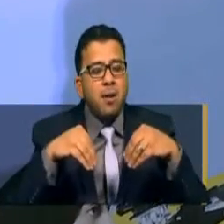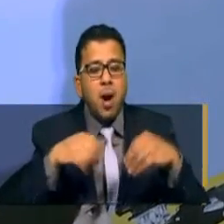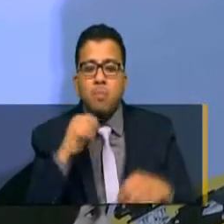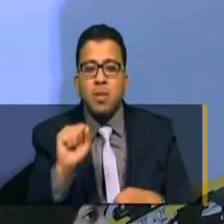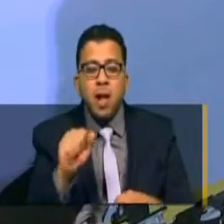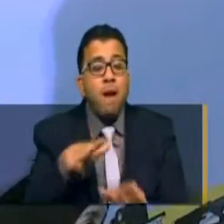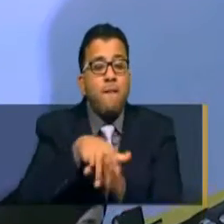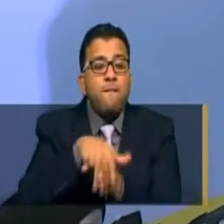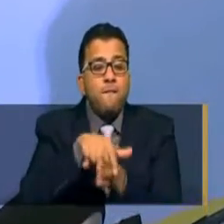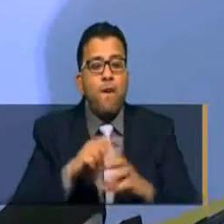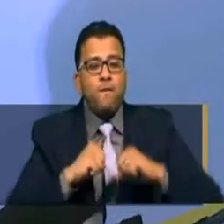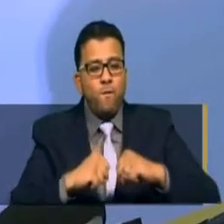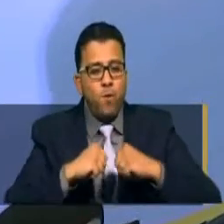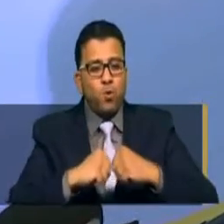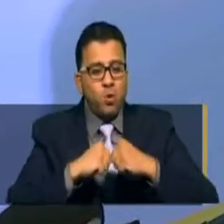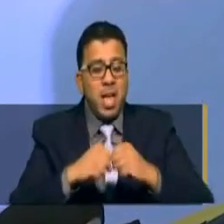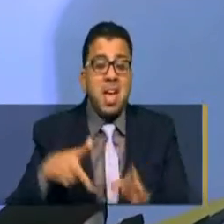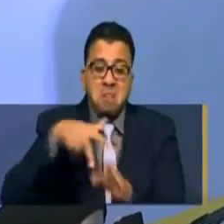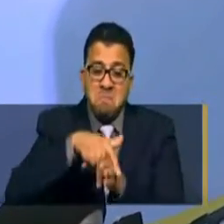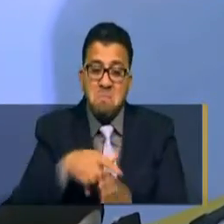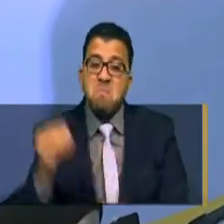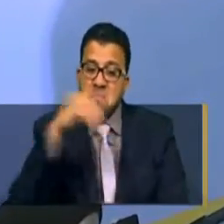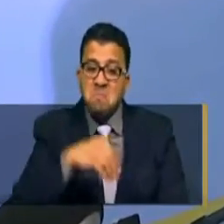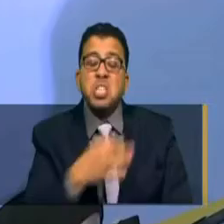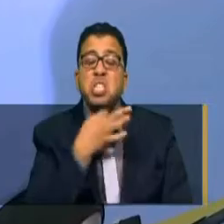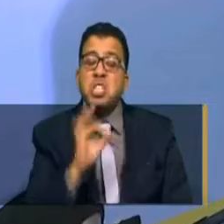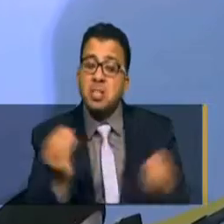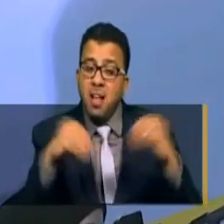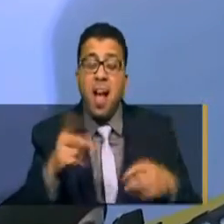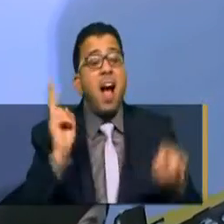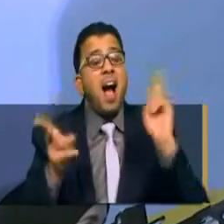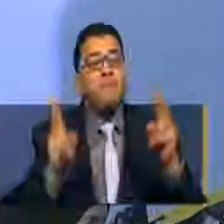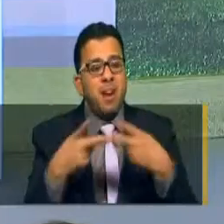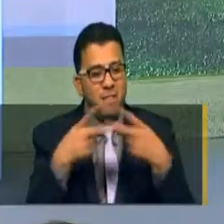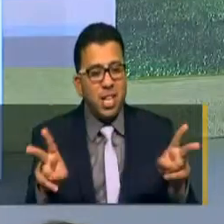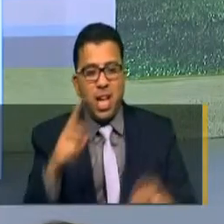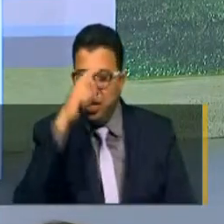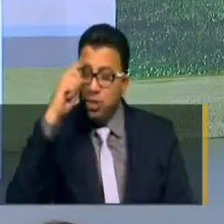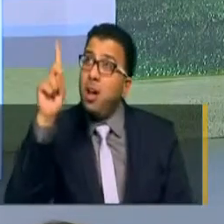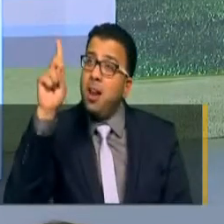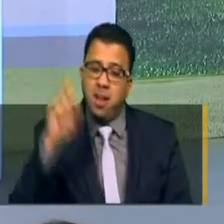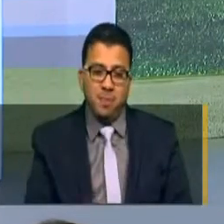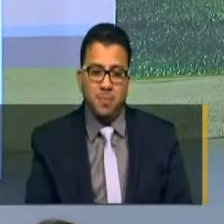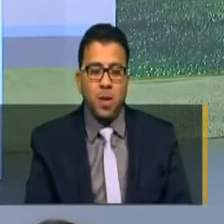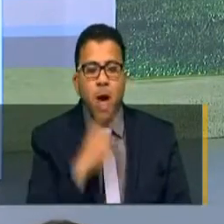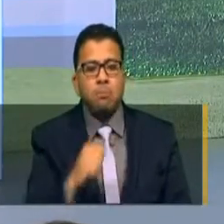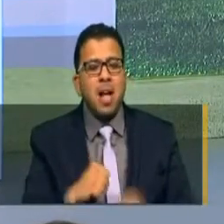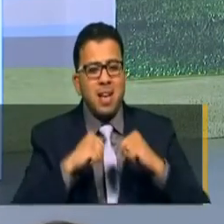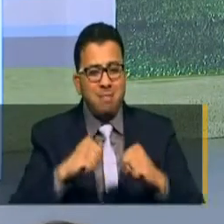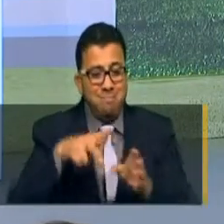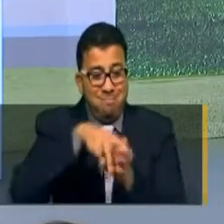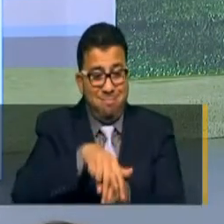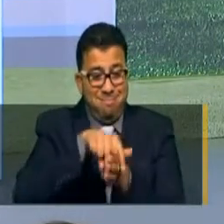لعبة الفروسية واللي إن شاء الله بتكون في حفل الافتتاح إن شاء الله. إلى جانب رياضة